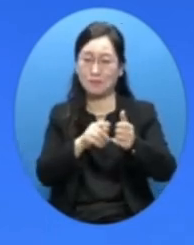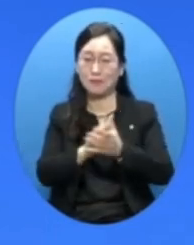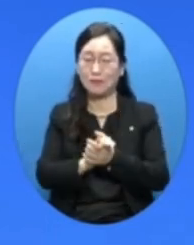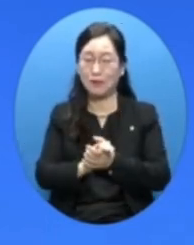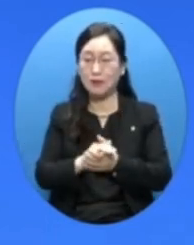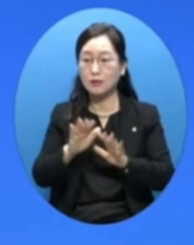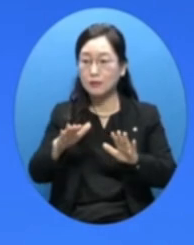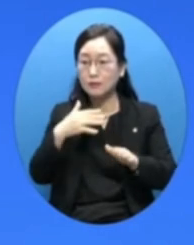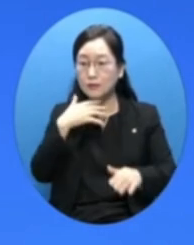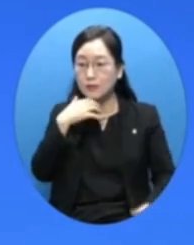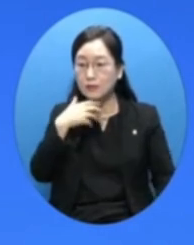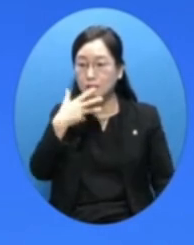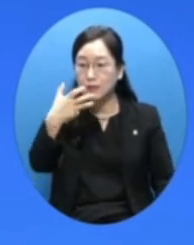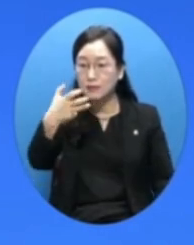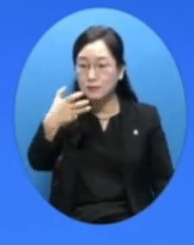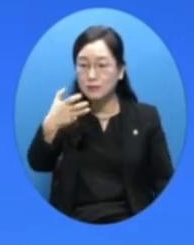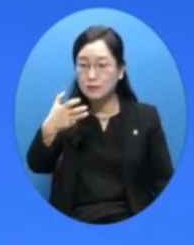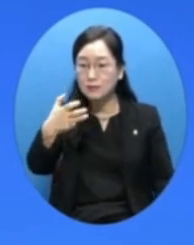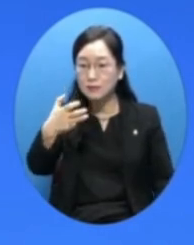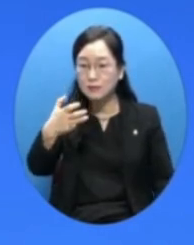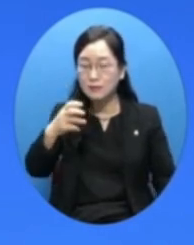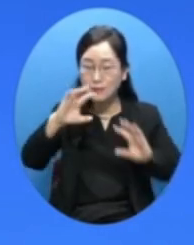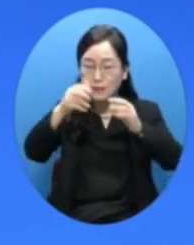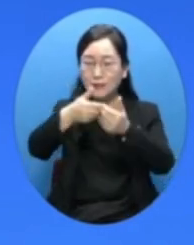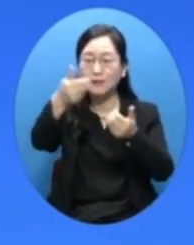80세를 일기로 세상을 떠나셨어요.